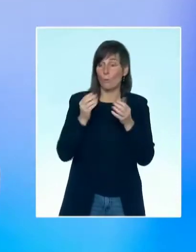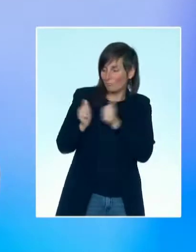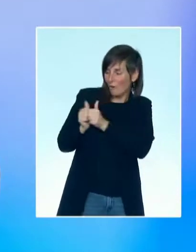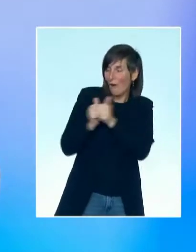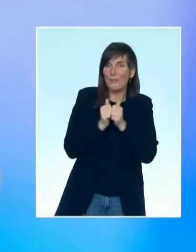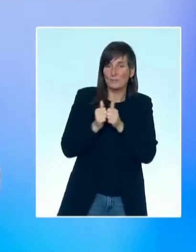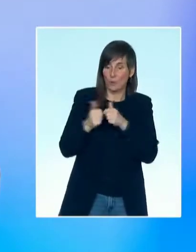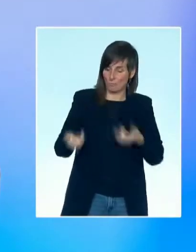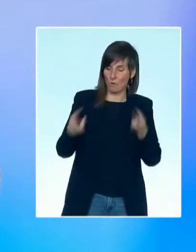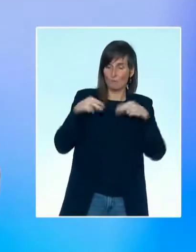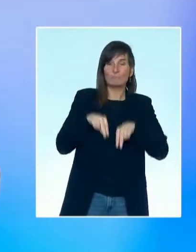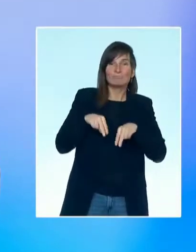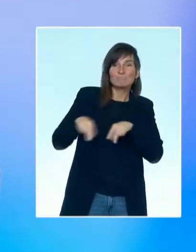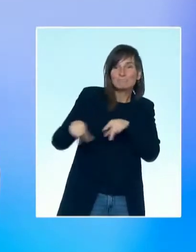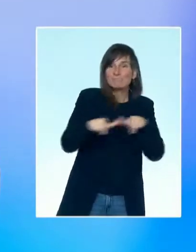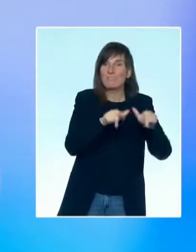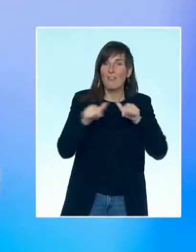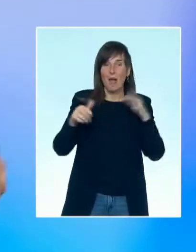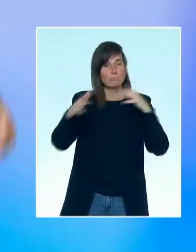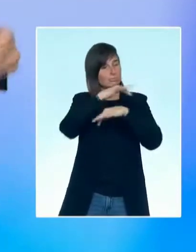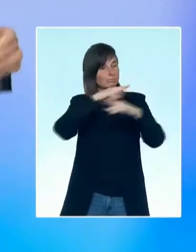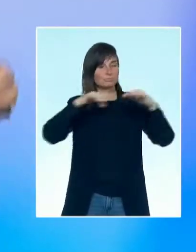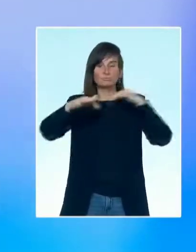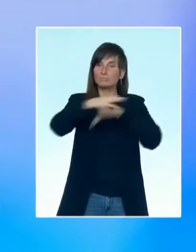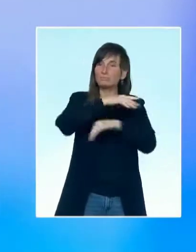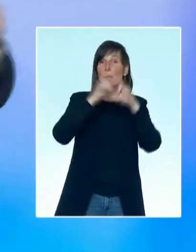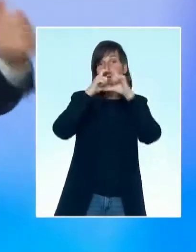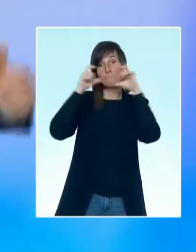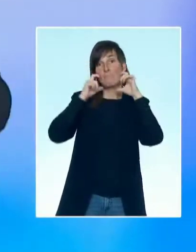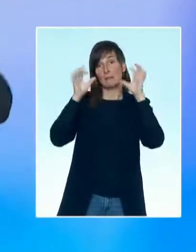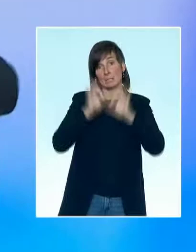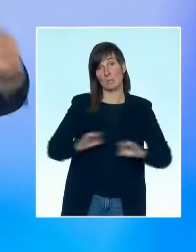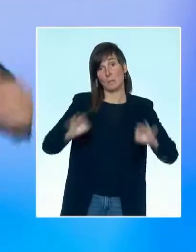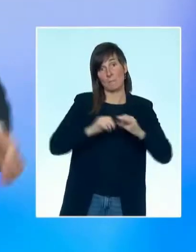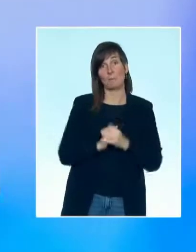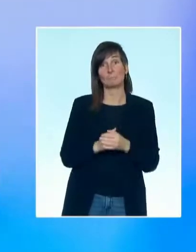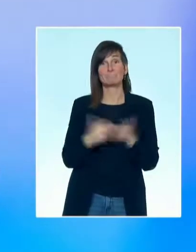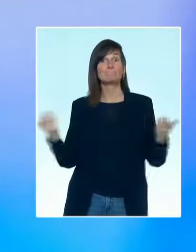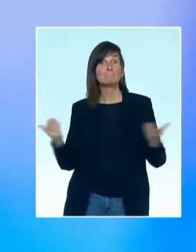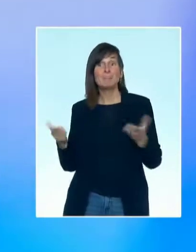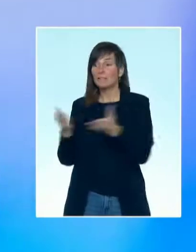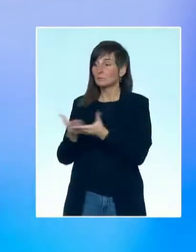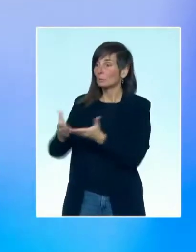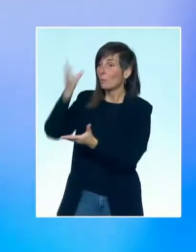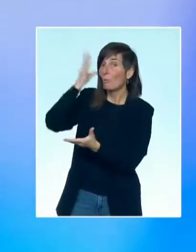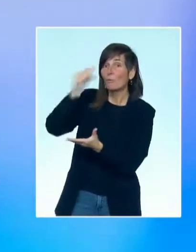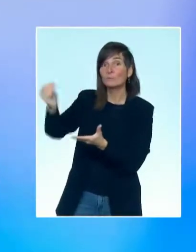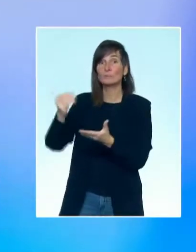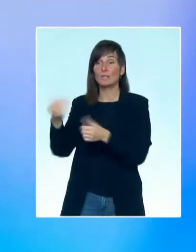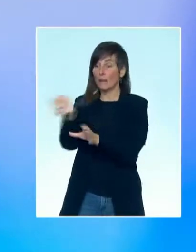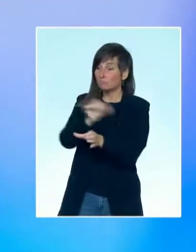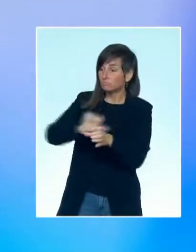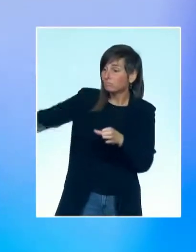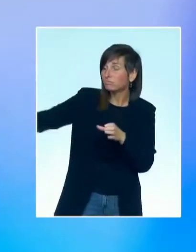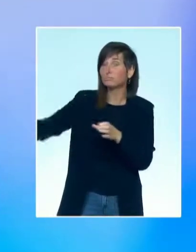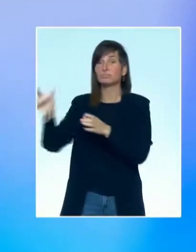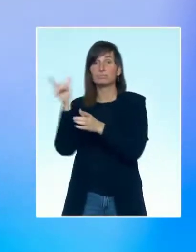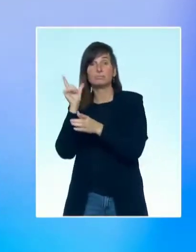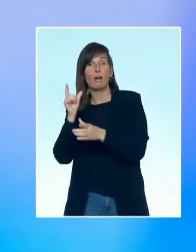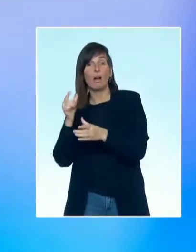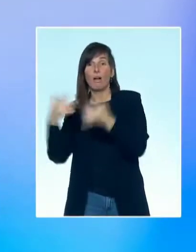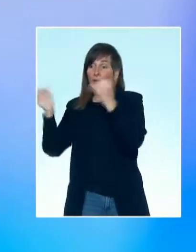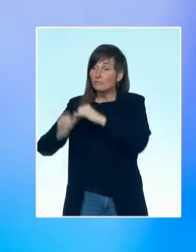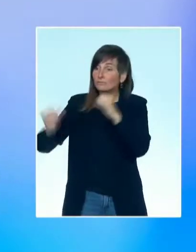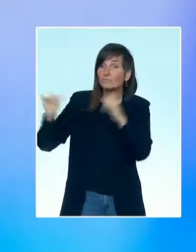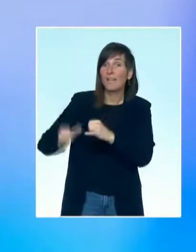uns des autres, sans masque, évidemment. Foxy, pendant les deux premières vagues, pas une seule fois, quelqu'un a été contaminé dans notre entourage ou nous-mêmes. Et pourtant, on faisait des